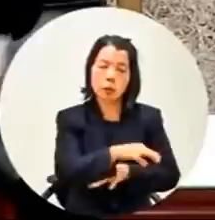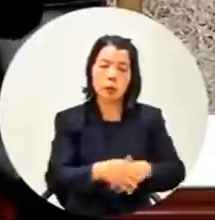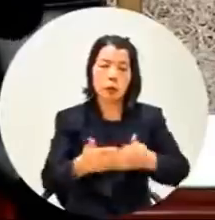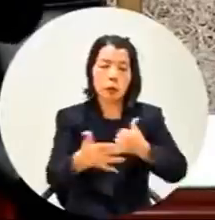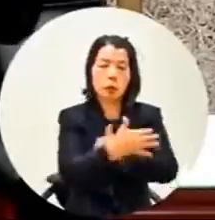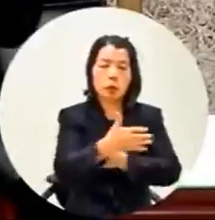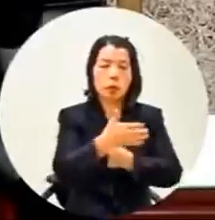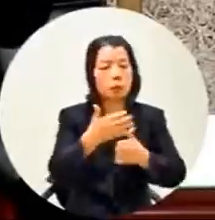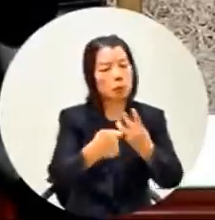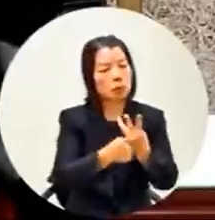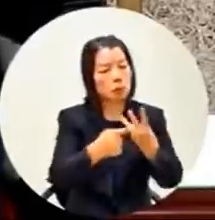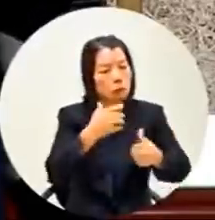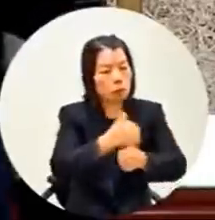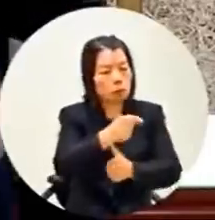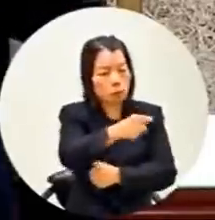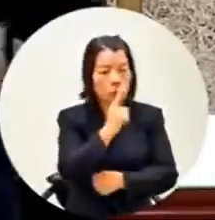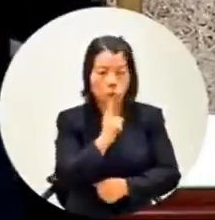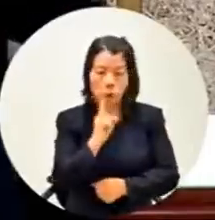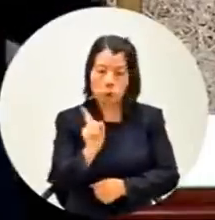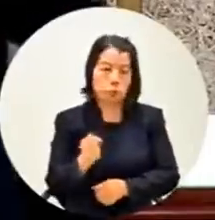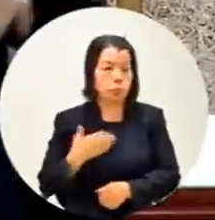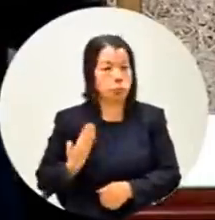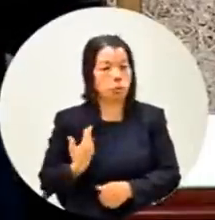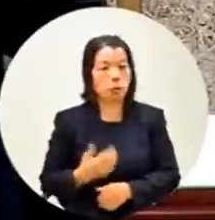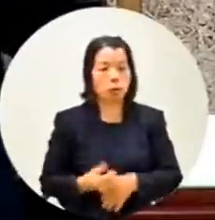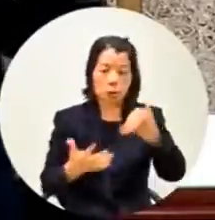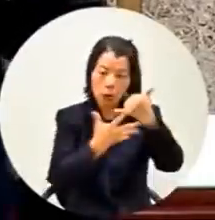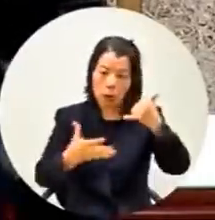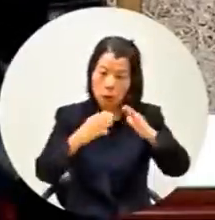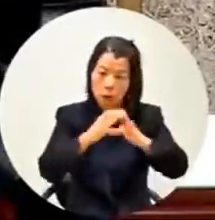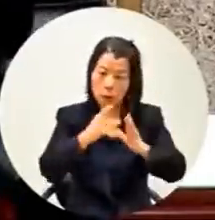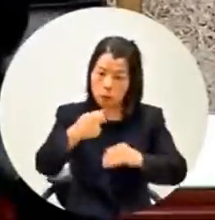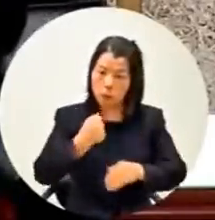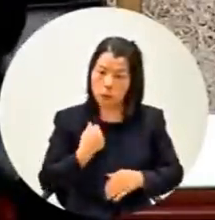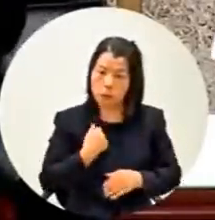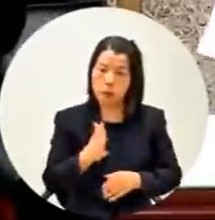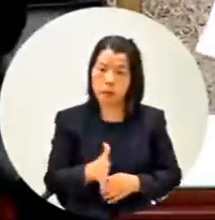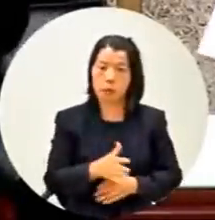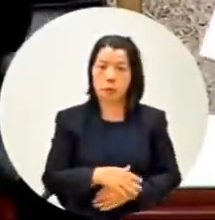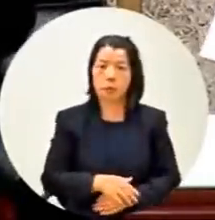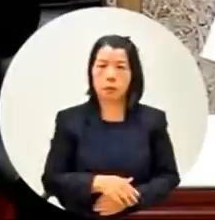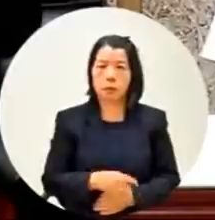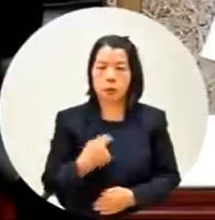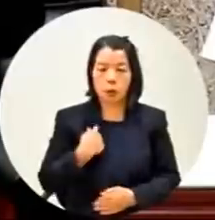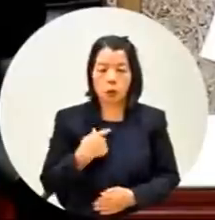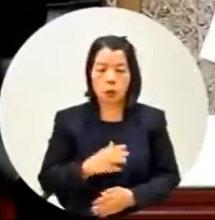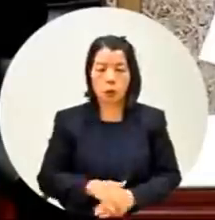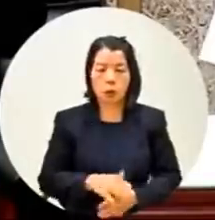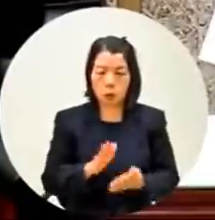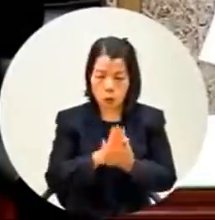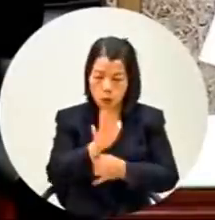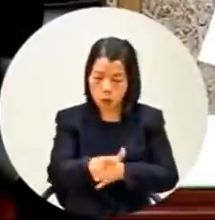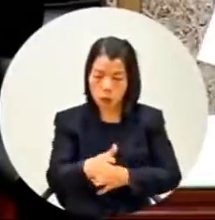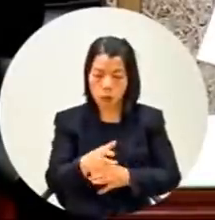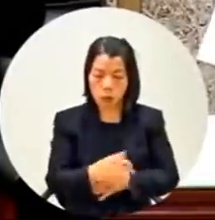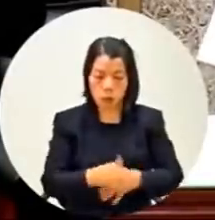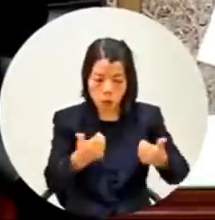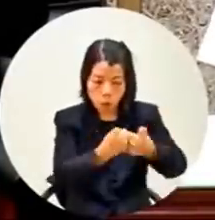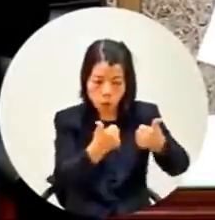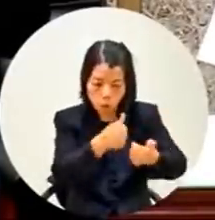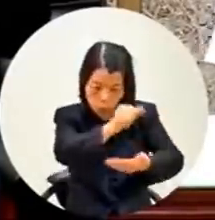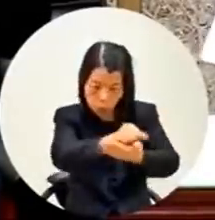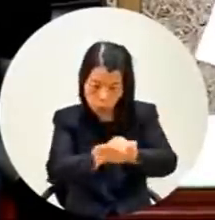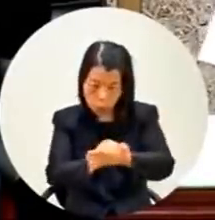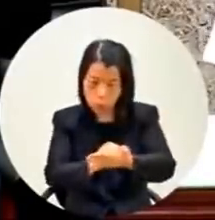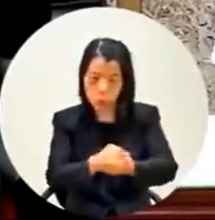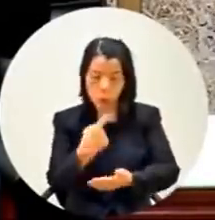知道当时海洋局的主张是什么？知道还是不知道？ 因为我是后来有看过那个会议记录，在成核的过